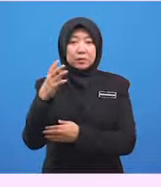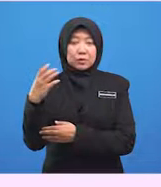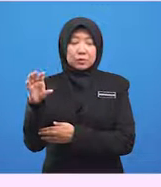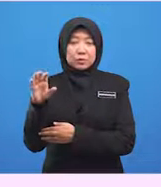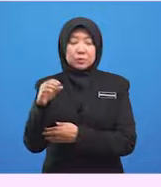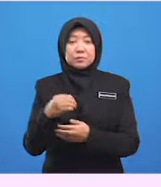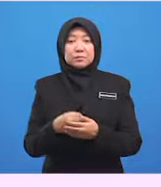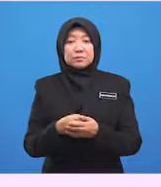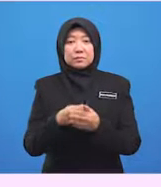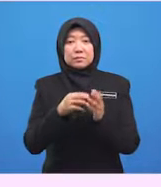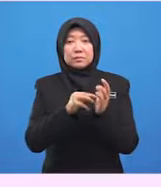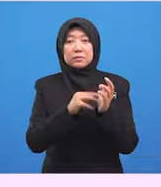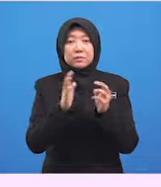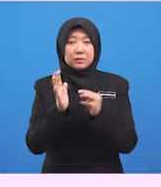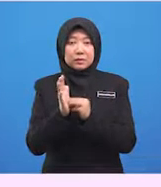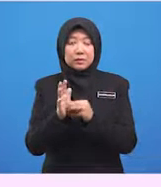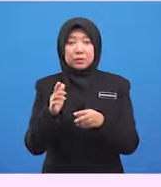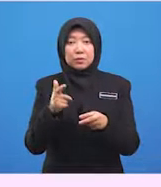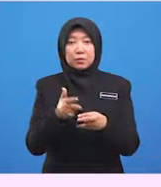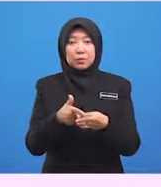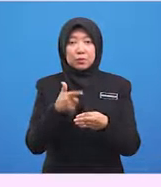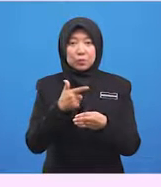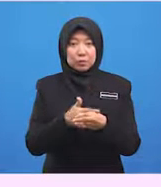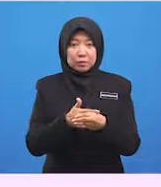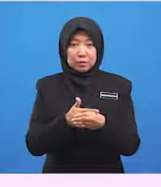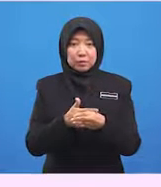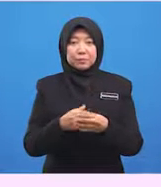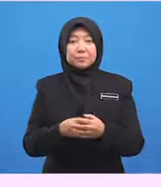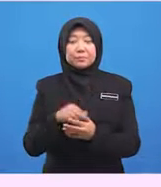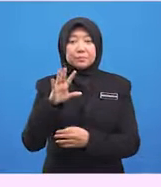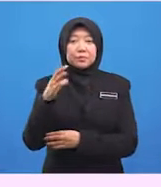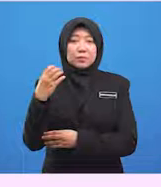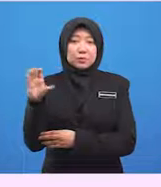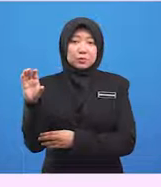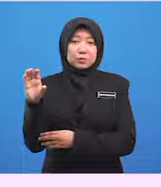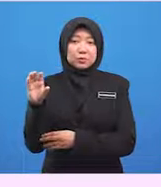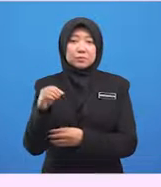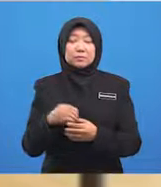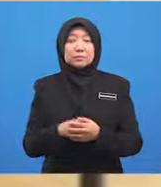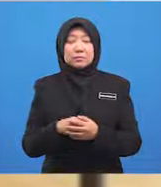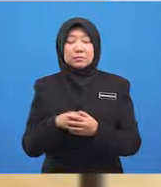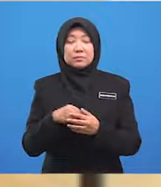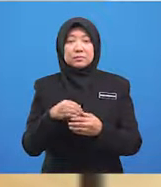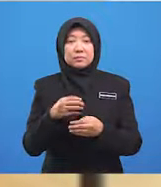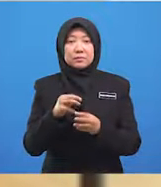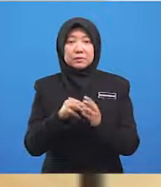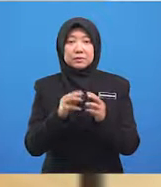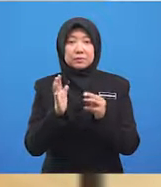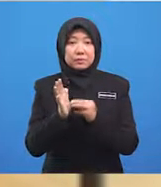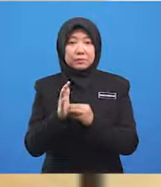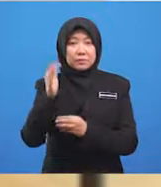dan zaman logam yaitu 500 masih sendiri 500 masih Tahukah Anda